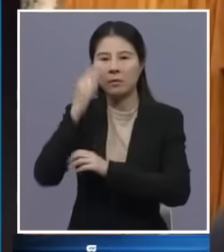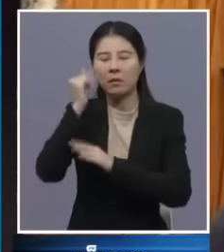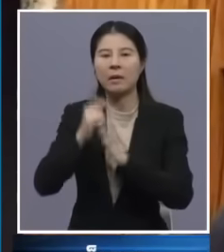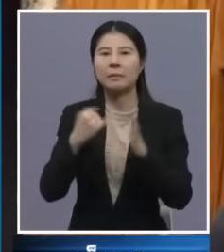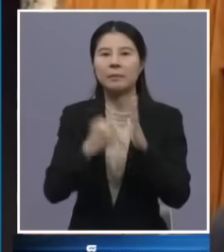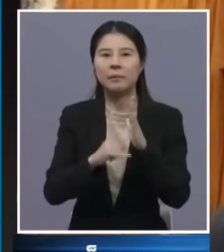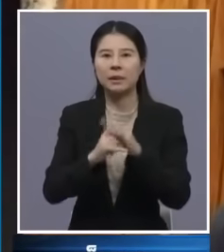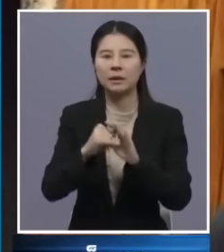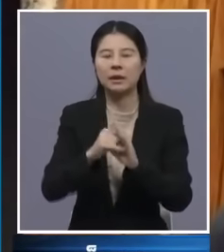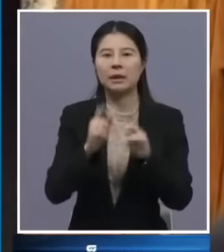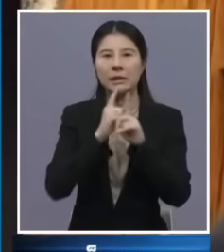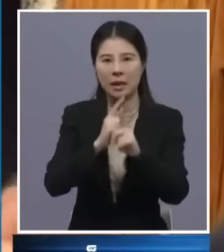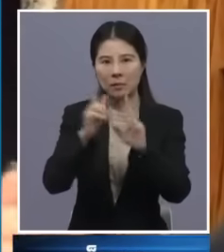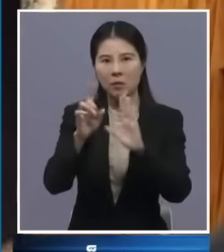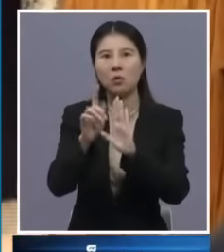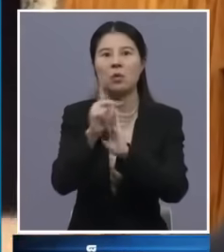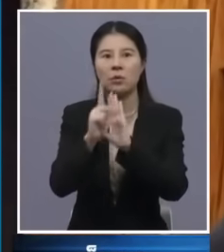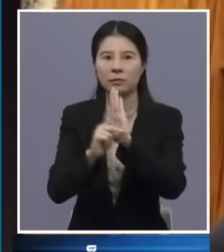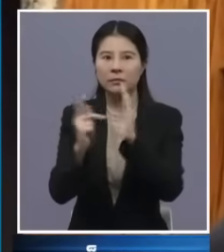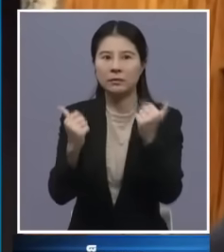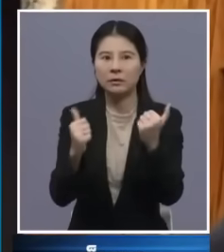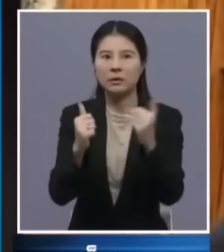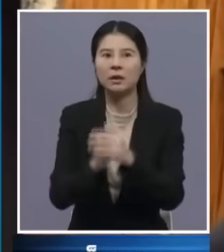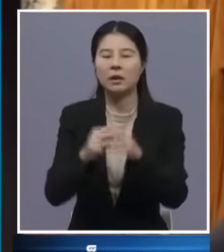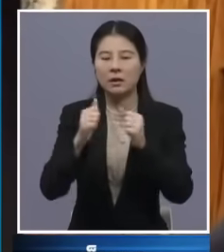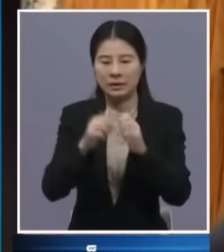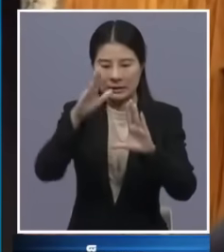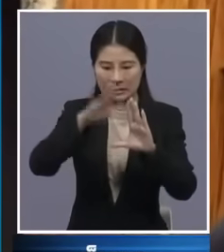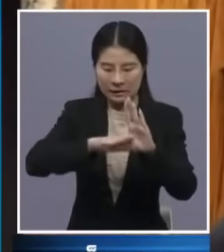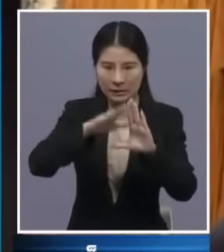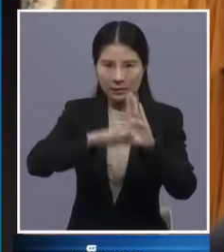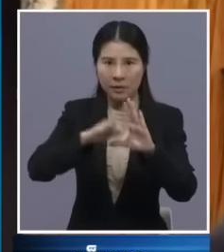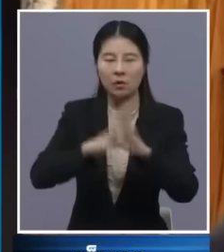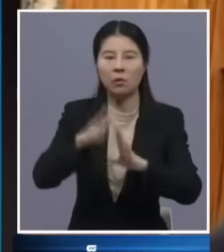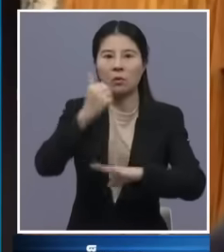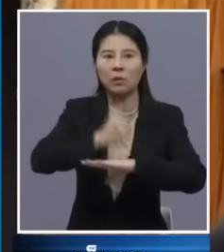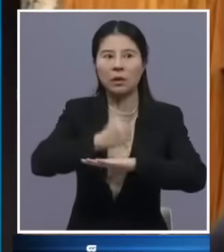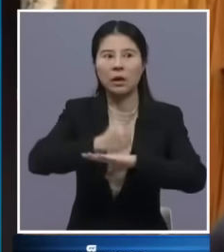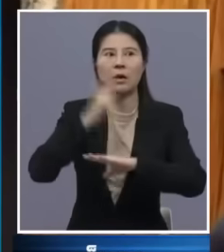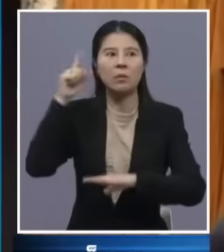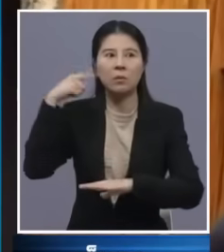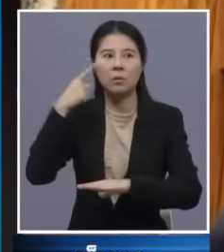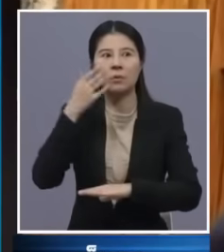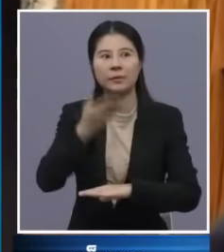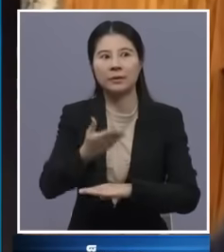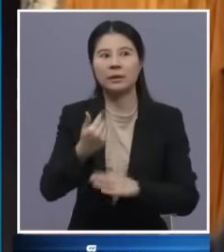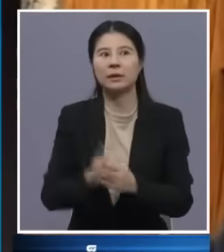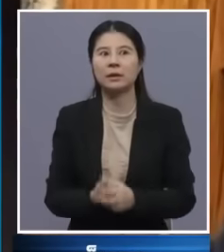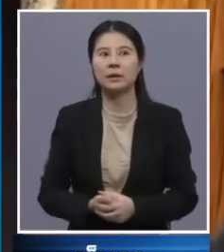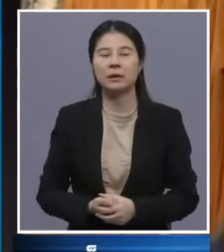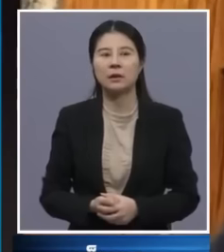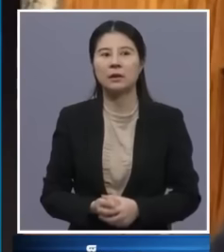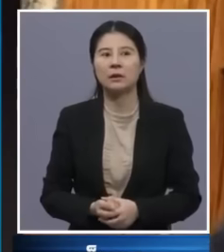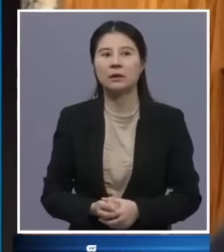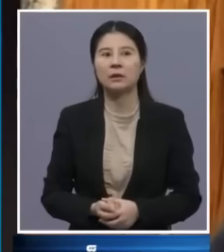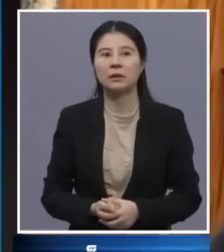ดท้ายแล้วเนี่ยหลังจากมีการประกาศตัวเพื่อลงสมัครหัวหน้าพรรคของคุณวัฒนยาบุญนาคมันก็เป็นกระ